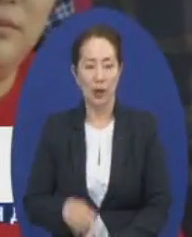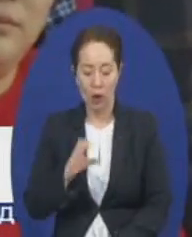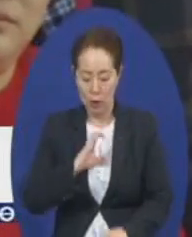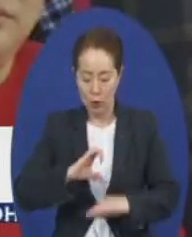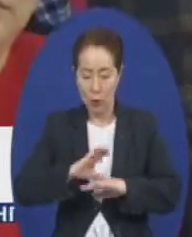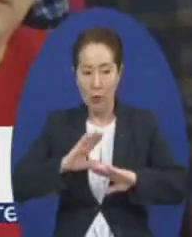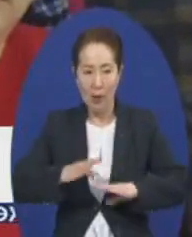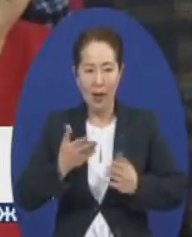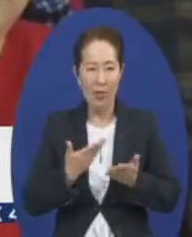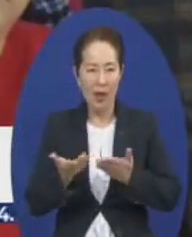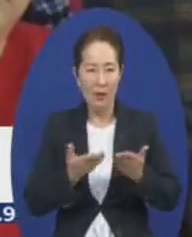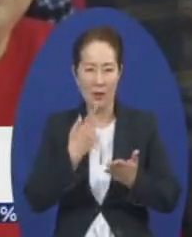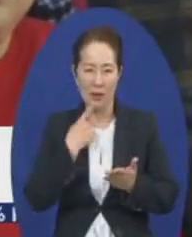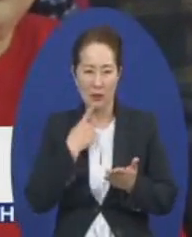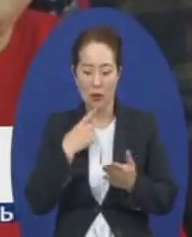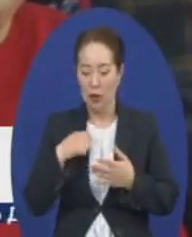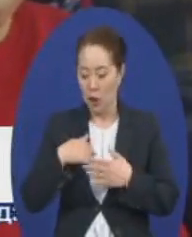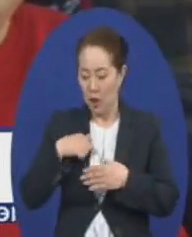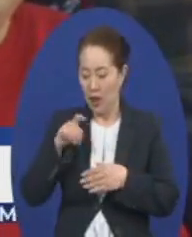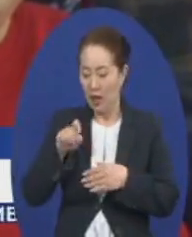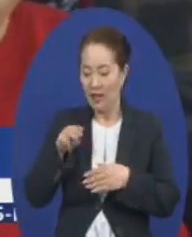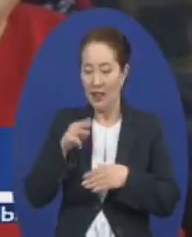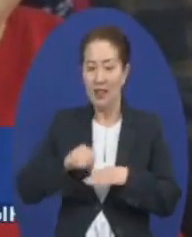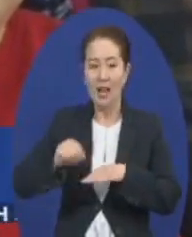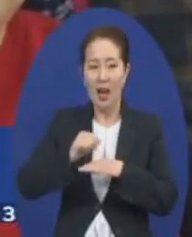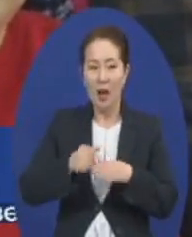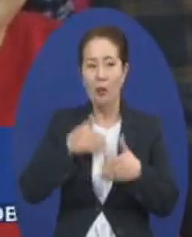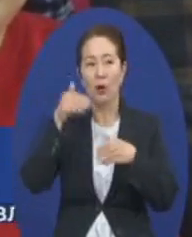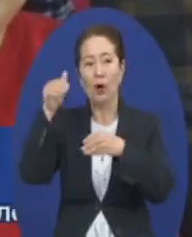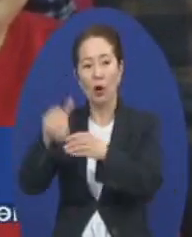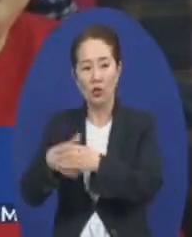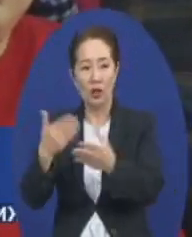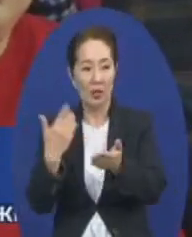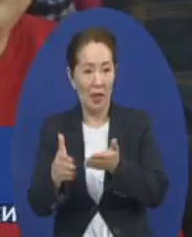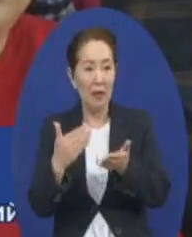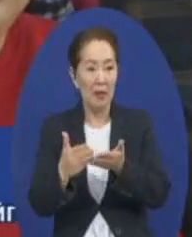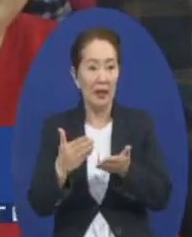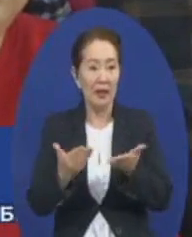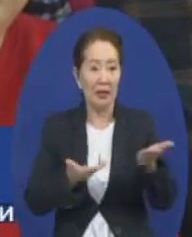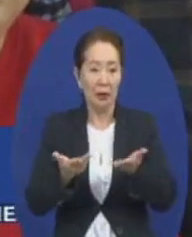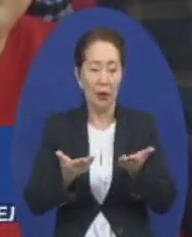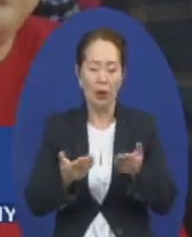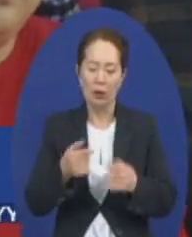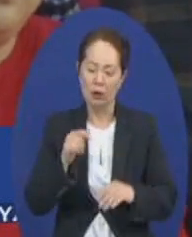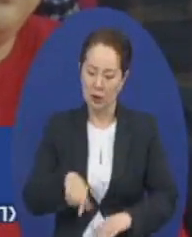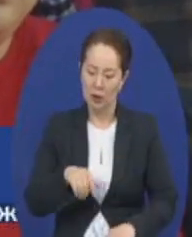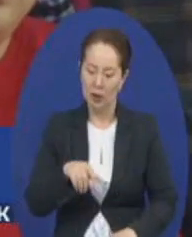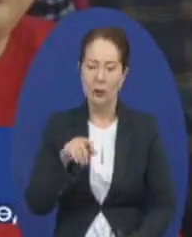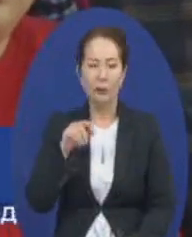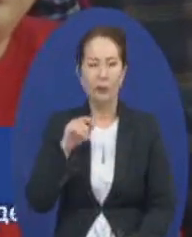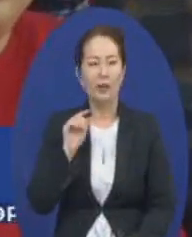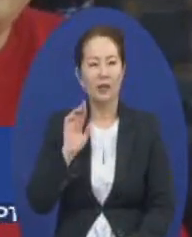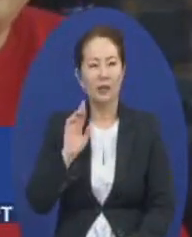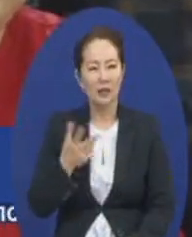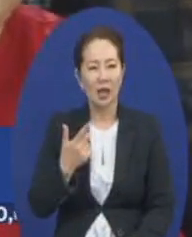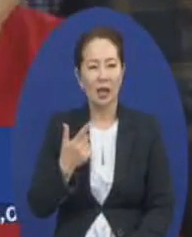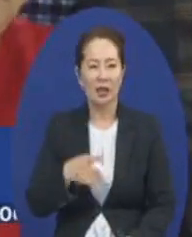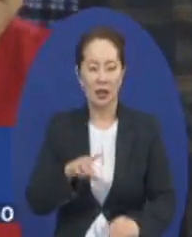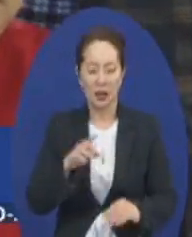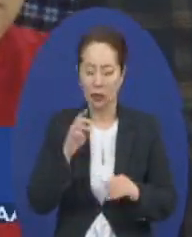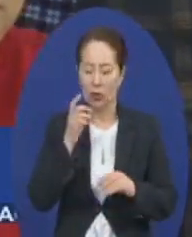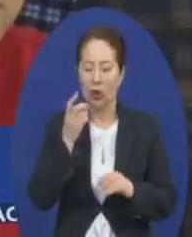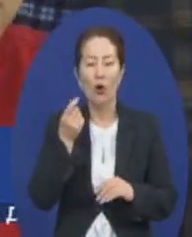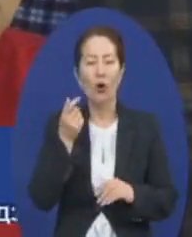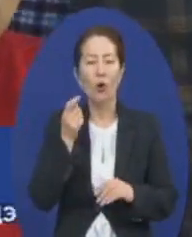байна. Том орнуудтай борлуулалт хийнэ гэдэг хэцүү. Яаж ч байхгүй Хинтэй аймгийн одоо очиж бид нар борлуулалтаа ингээд хийдгээ. За гэтэл одоо